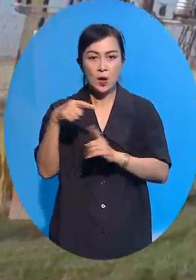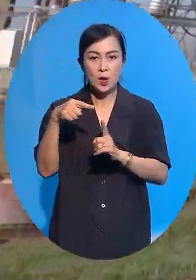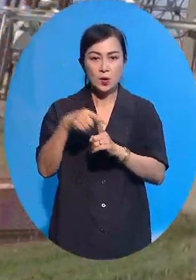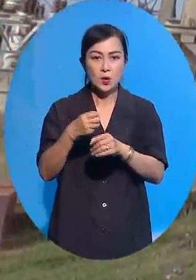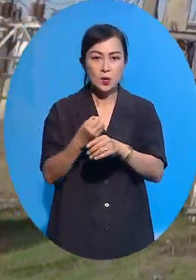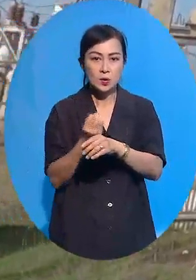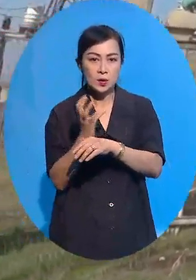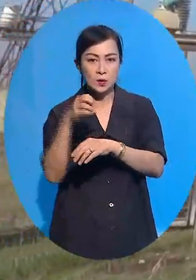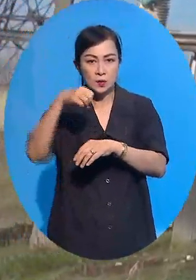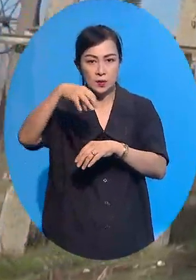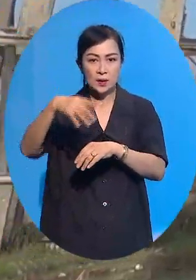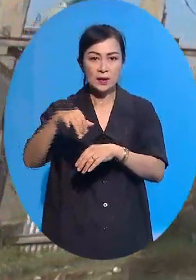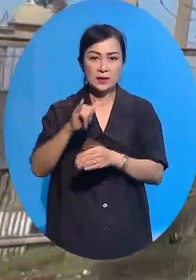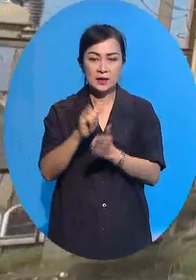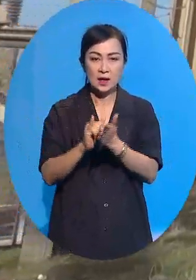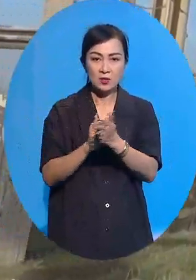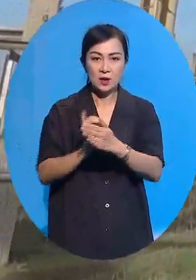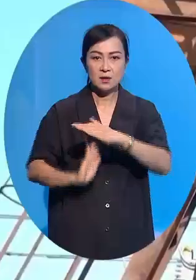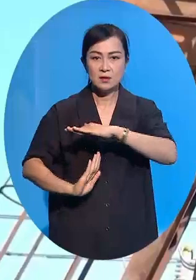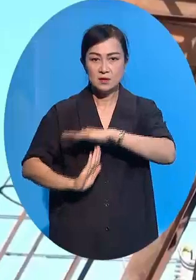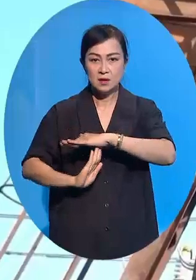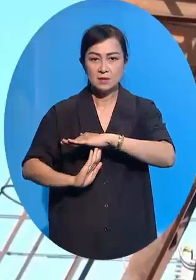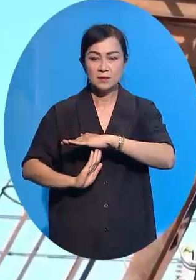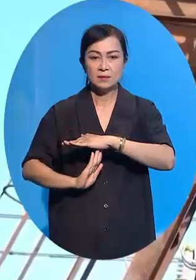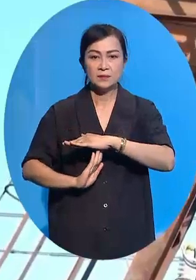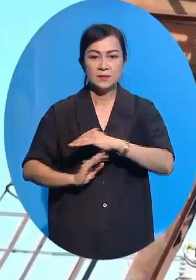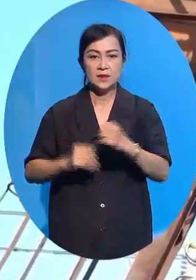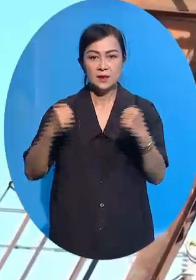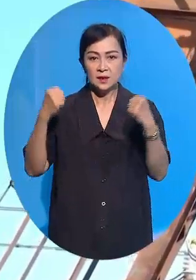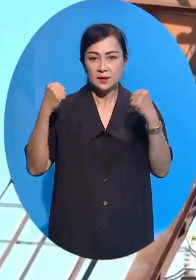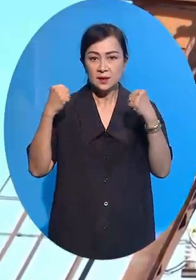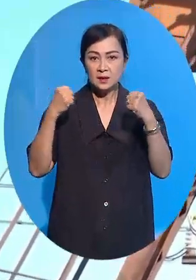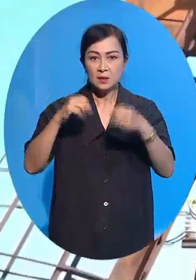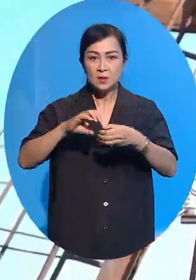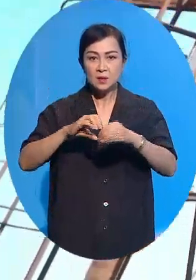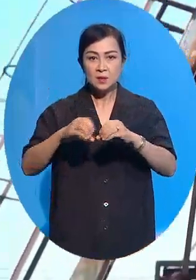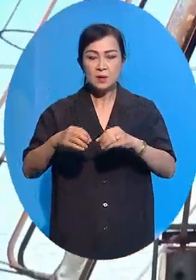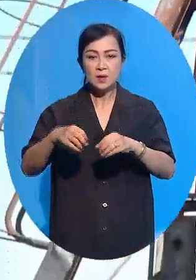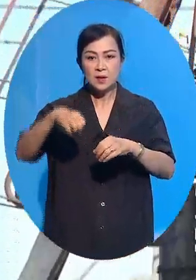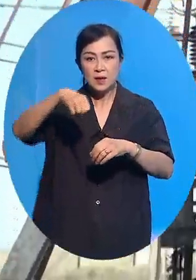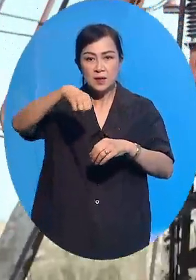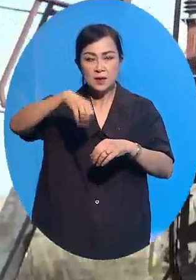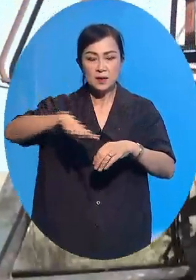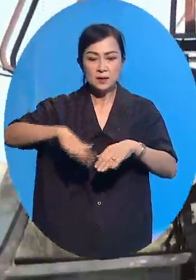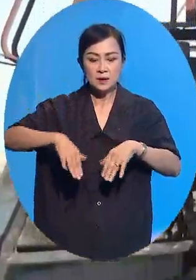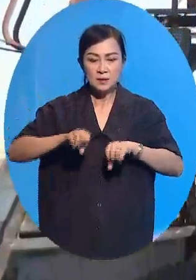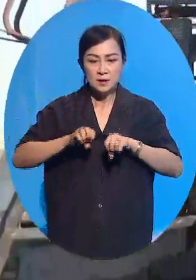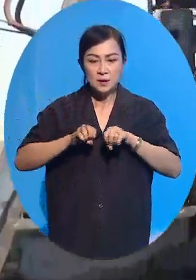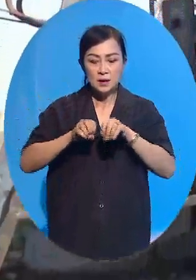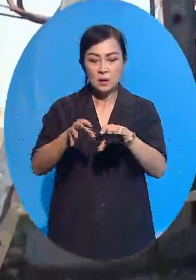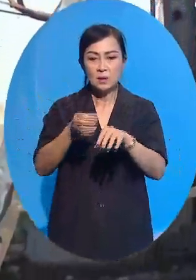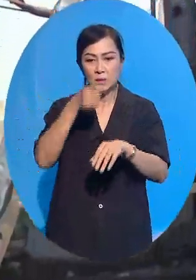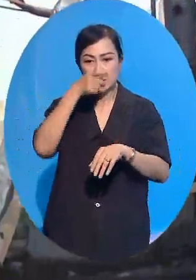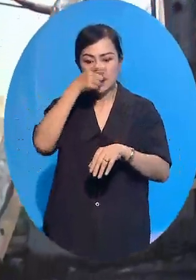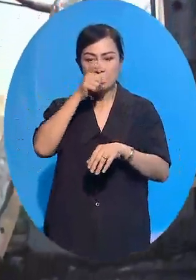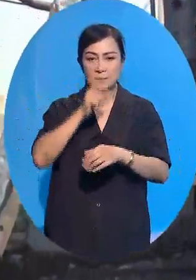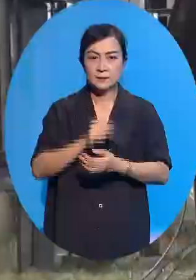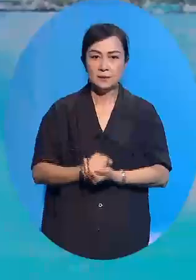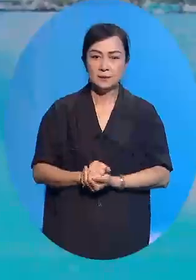lại việc xuất khẩu điện sau 6 tháng tạm dừng, nhờ những thành công trong việc sửa chữa mạng lưới điện sau các cuộc tấn công của Nga.